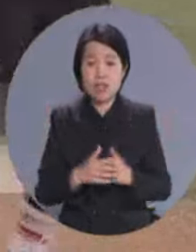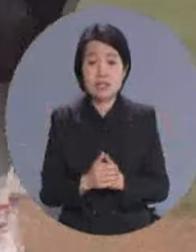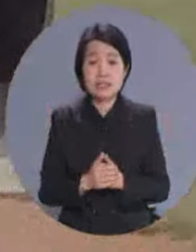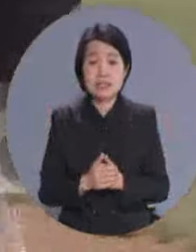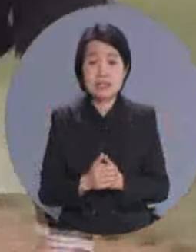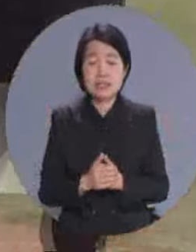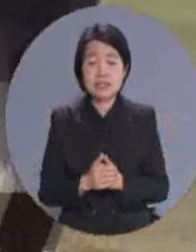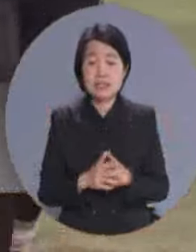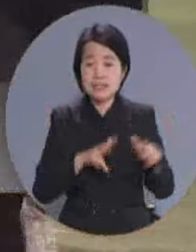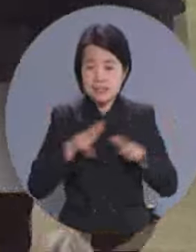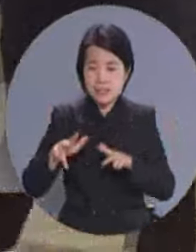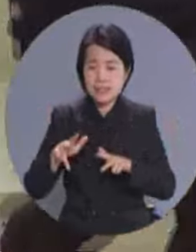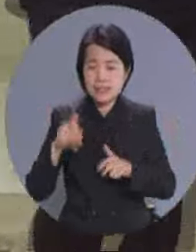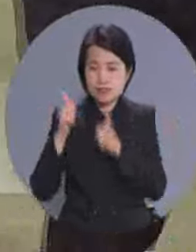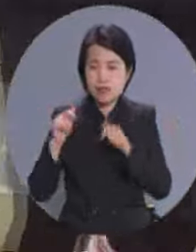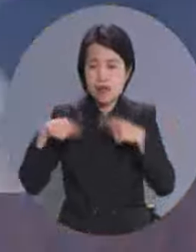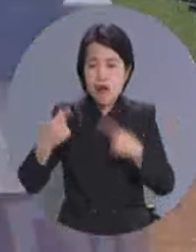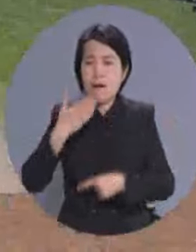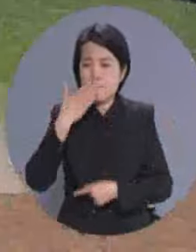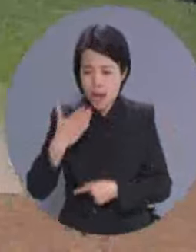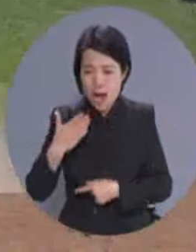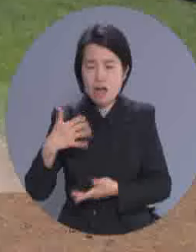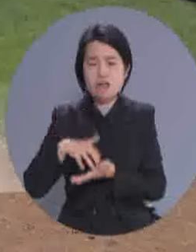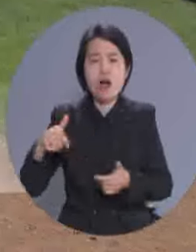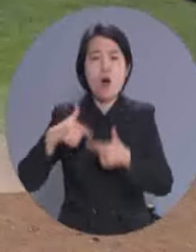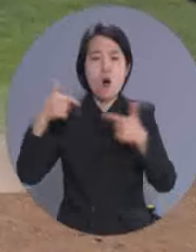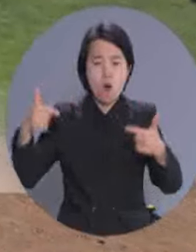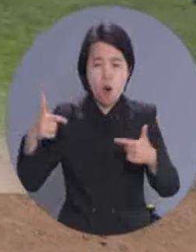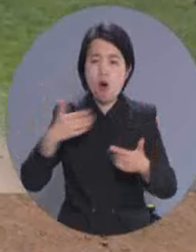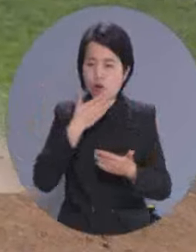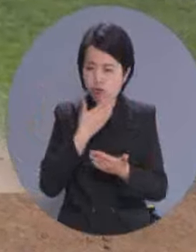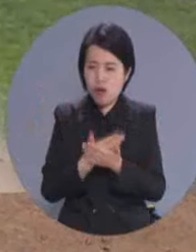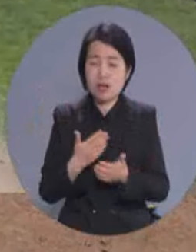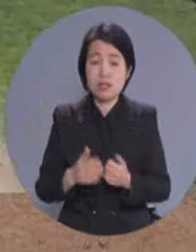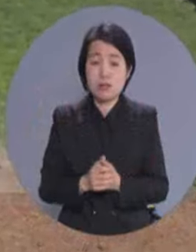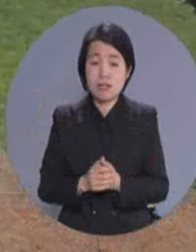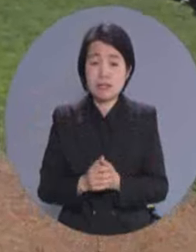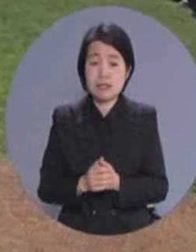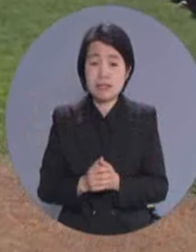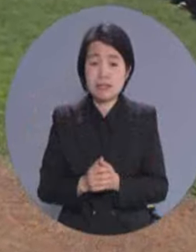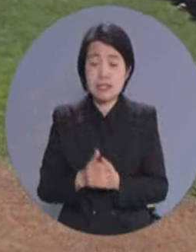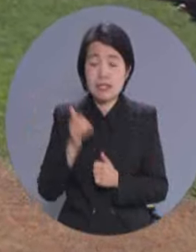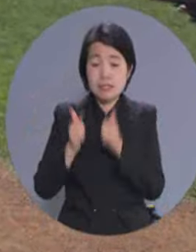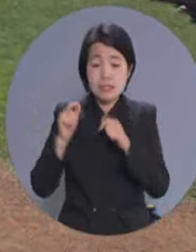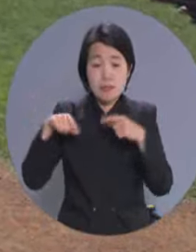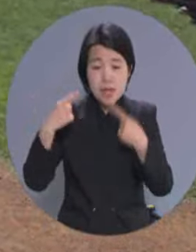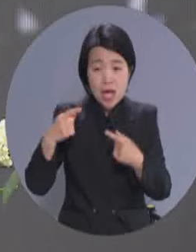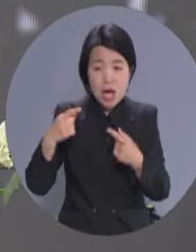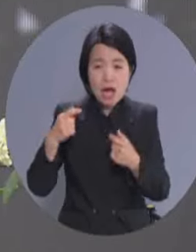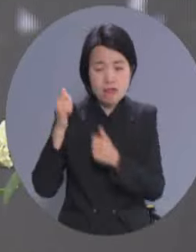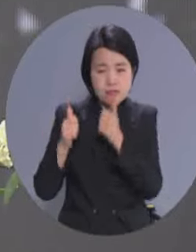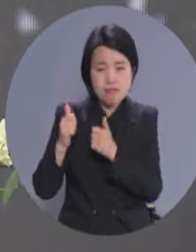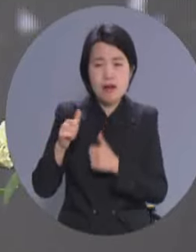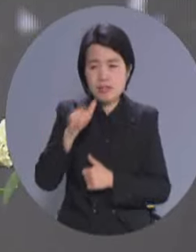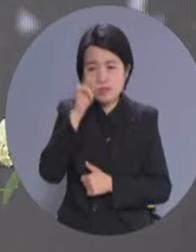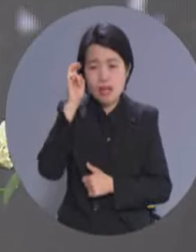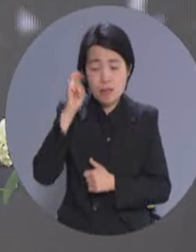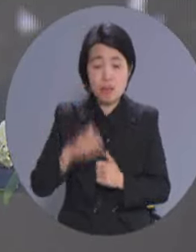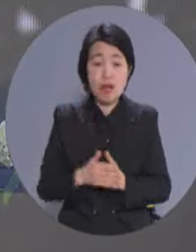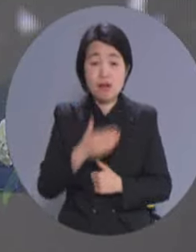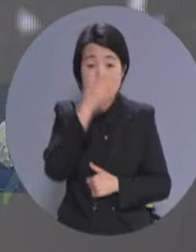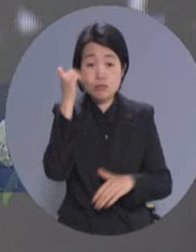즉 즉시 전력감 선수들이 두터워진 게 성과라면서 치열한 주전 경쟁을 예고했습니다. 뭐 젊은 선수들이